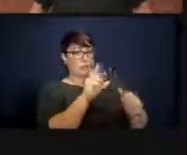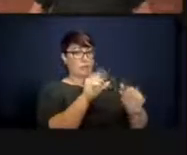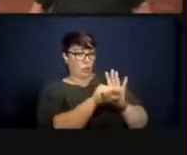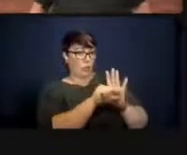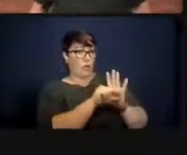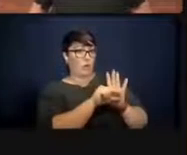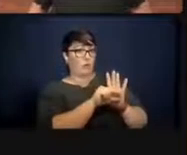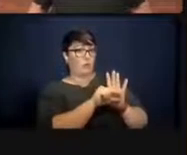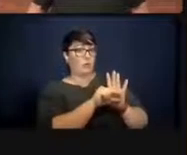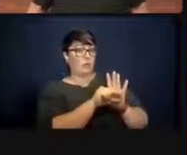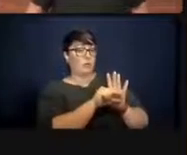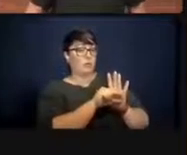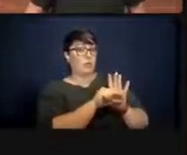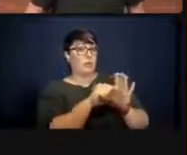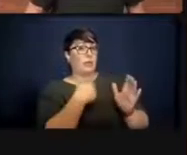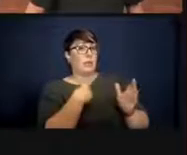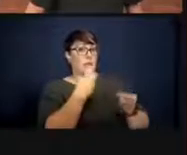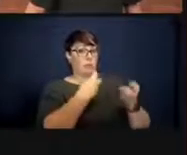Katika grade ya sita,